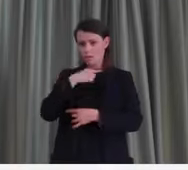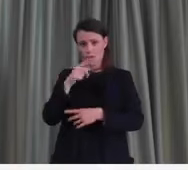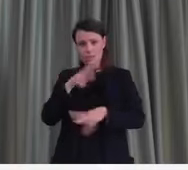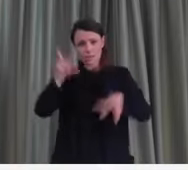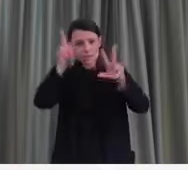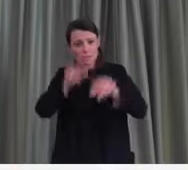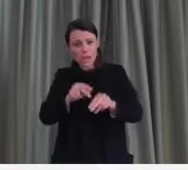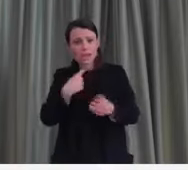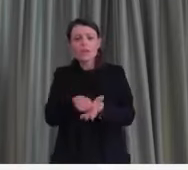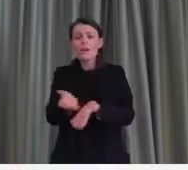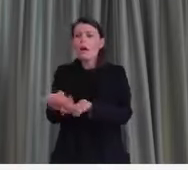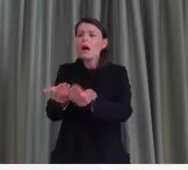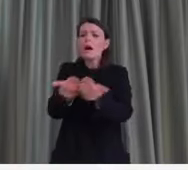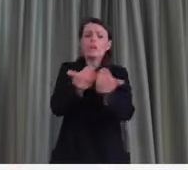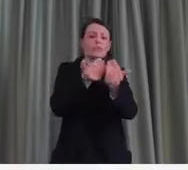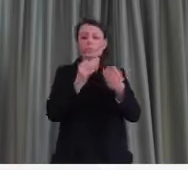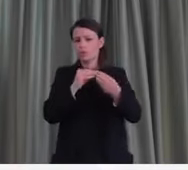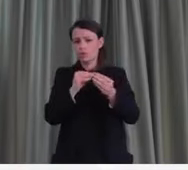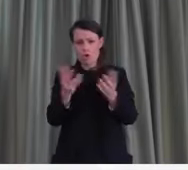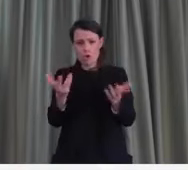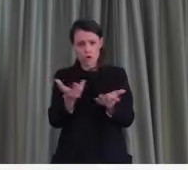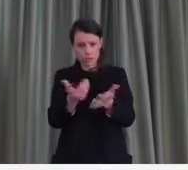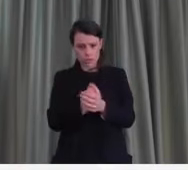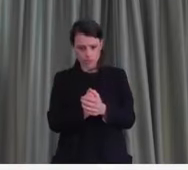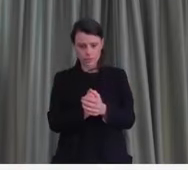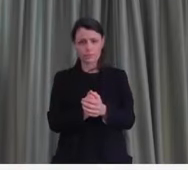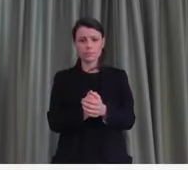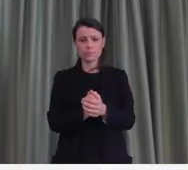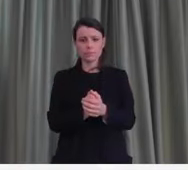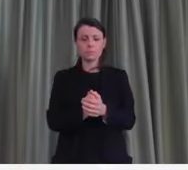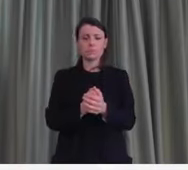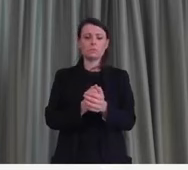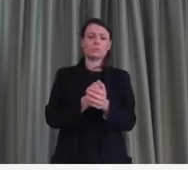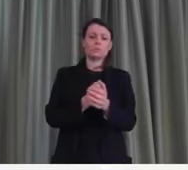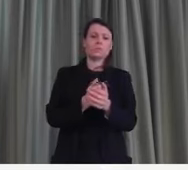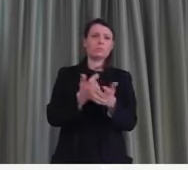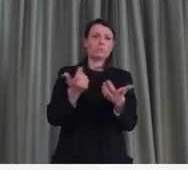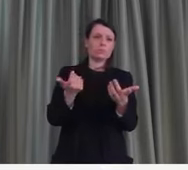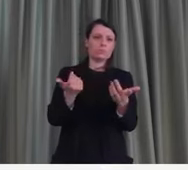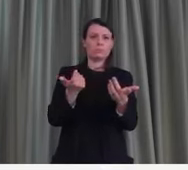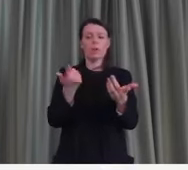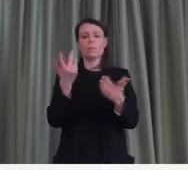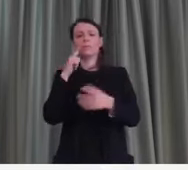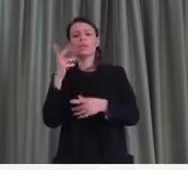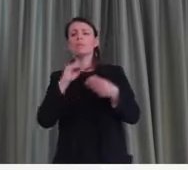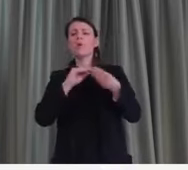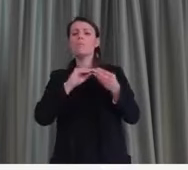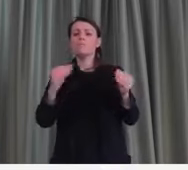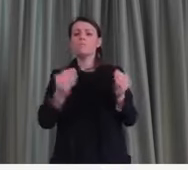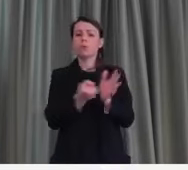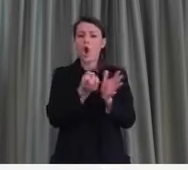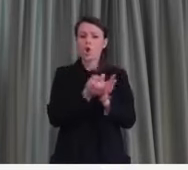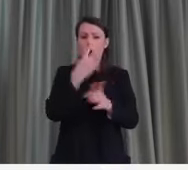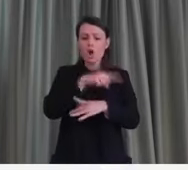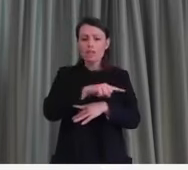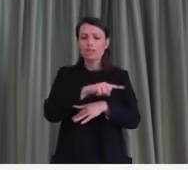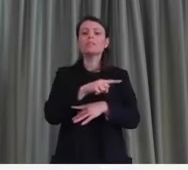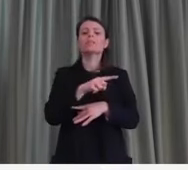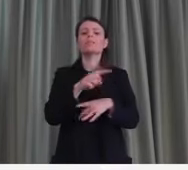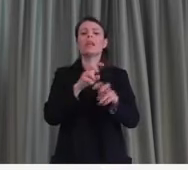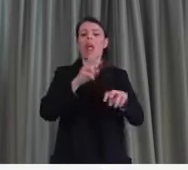in termini di prodotti elettromedicali ma anche in termini poi di